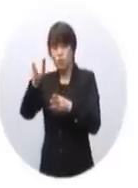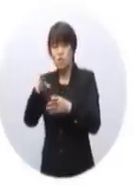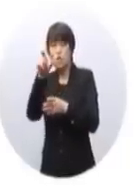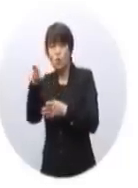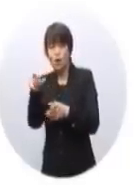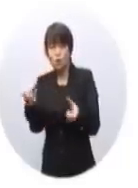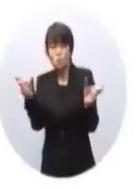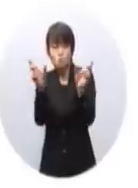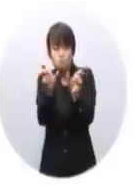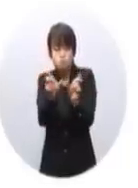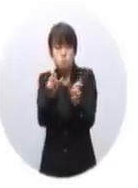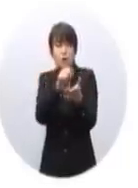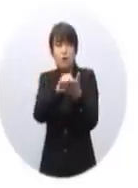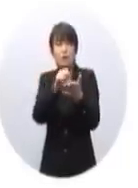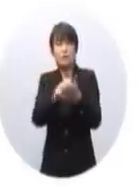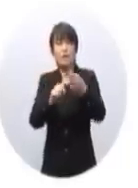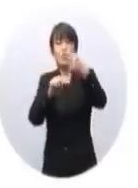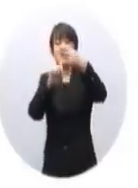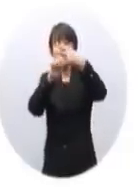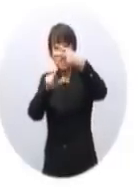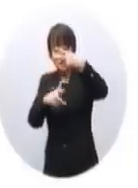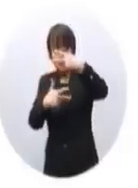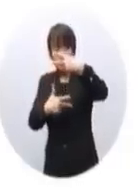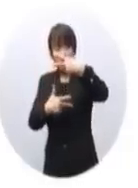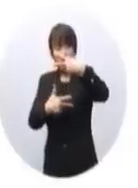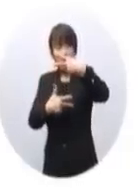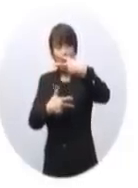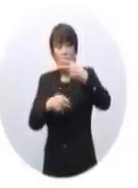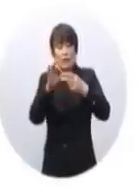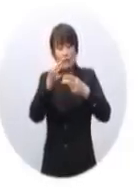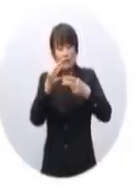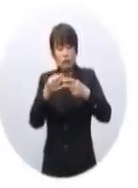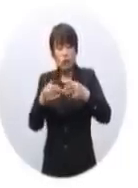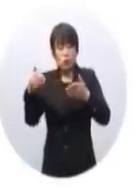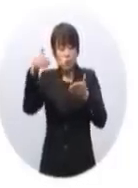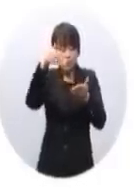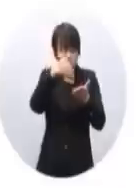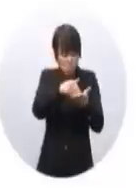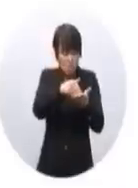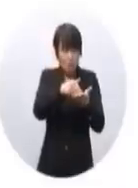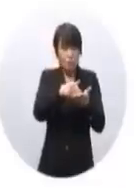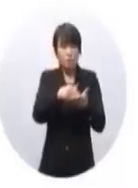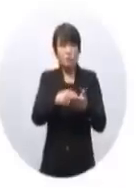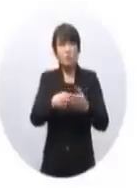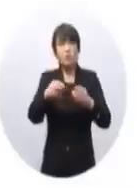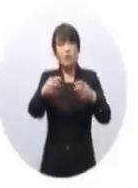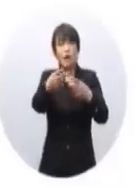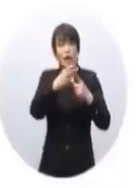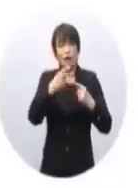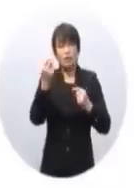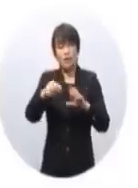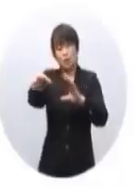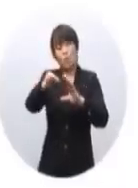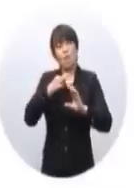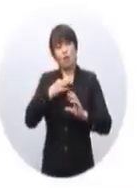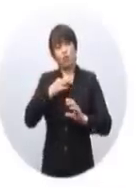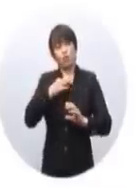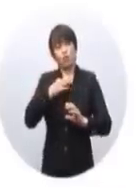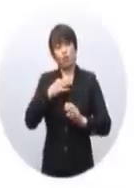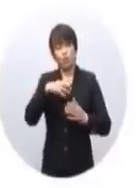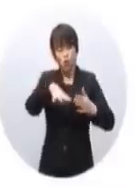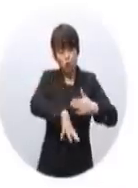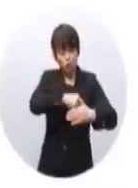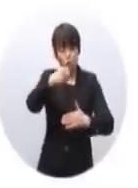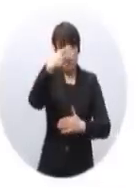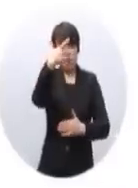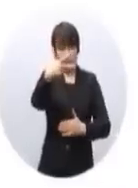入して、2月7日金曜日必着でハガキかメールでご応募ください。 抽選で